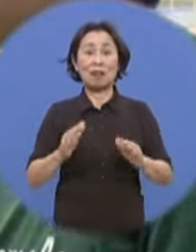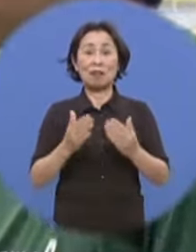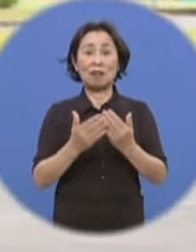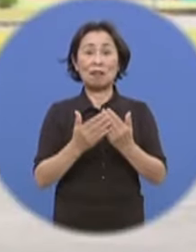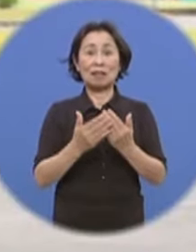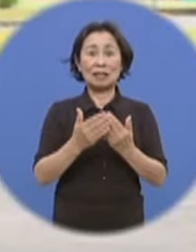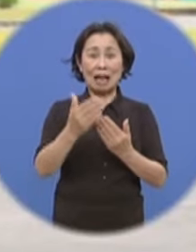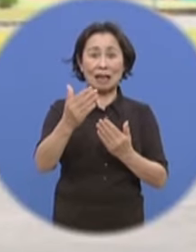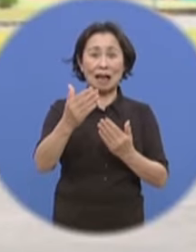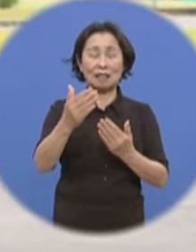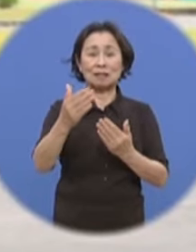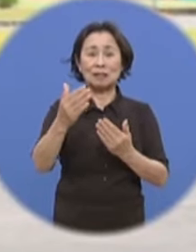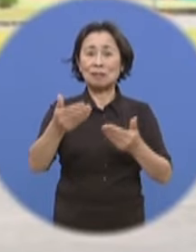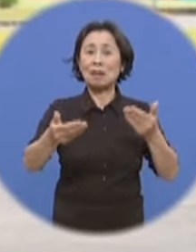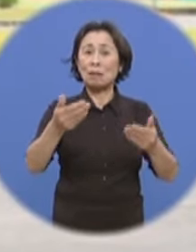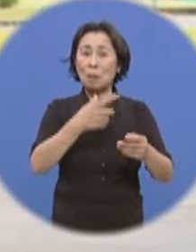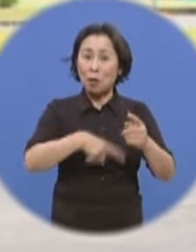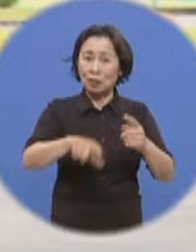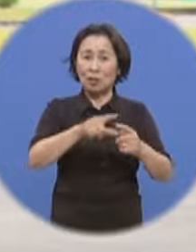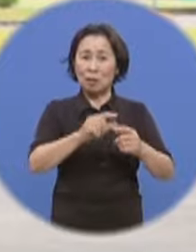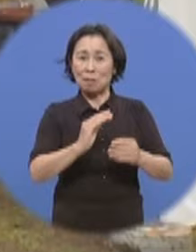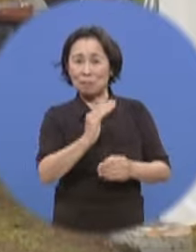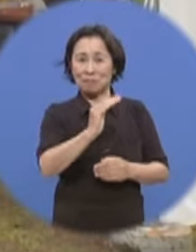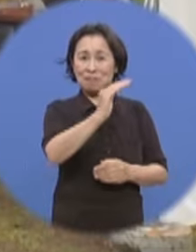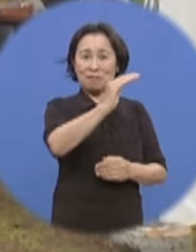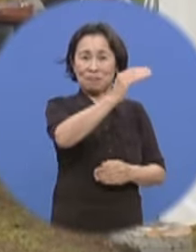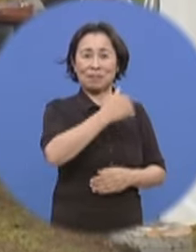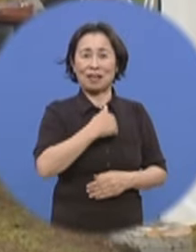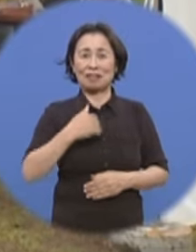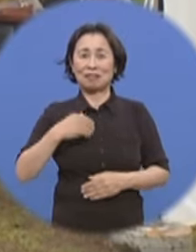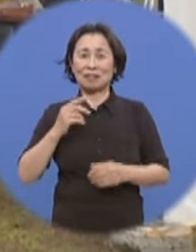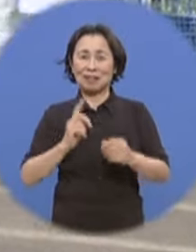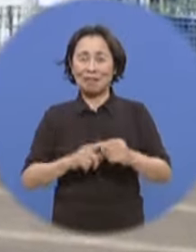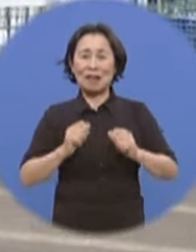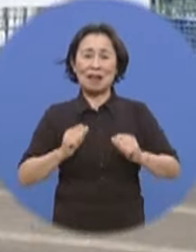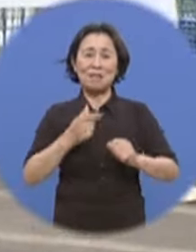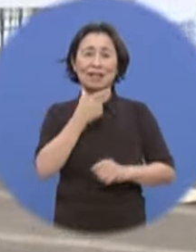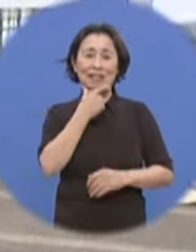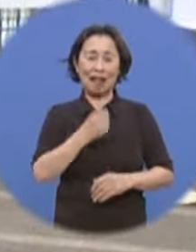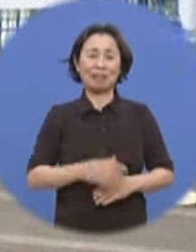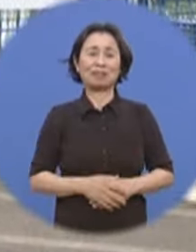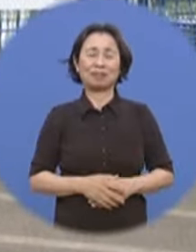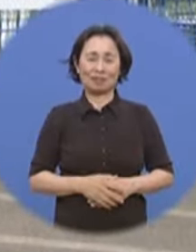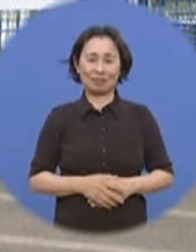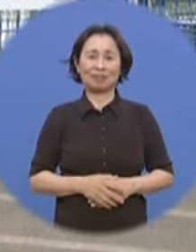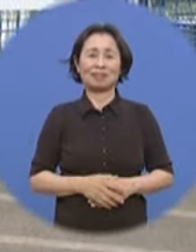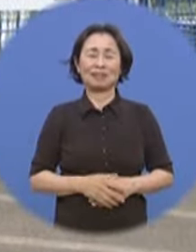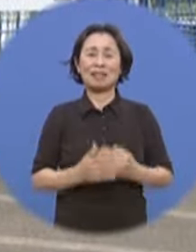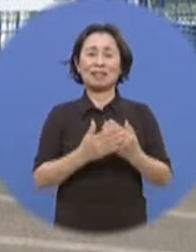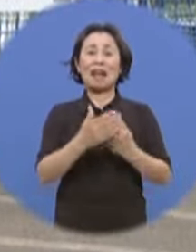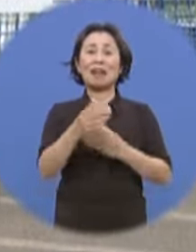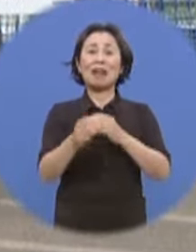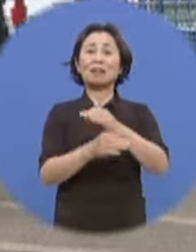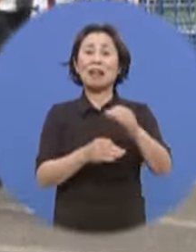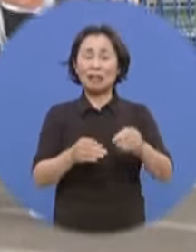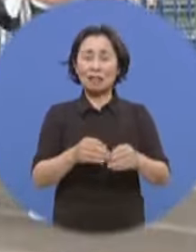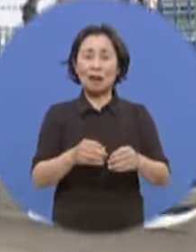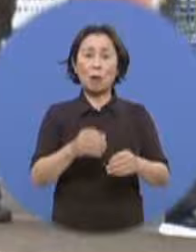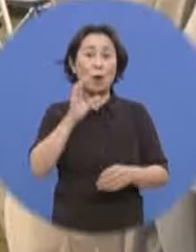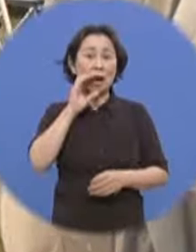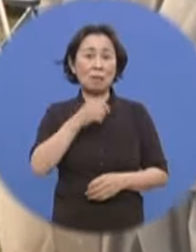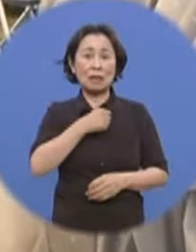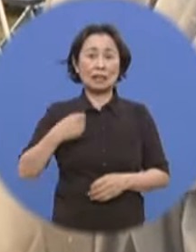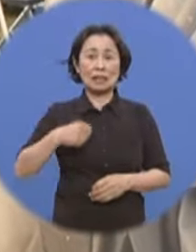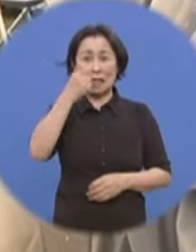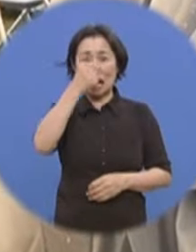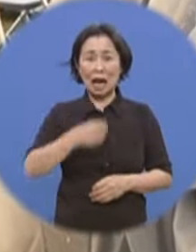素晴らしい己を出すように頑張りたいと思います大会の運営には和歌山深愛女子短期大学